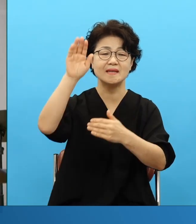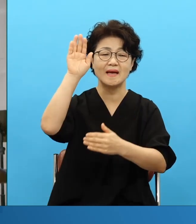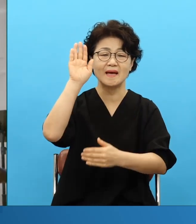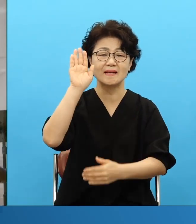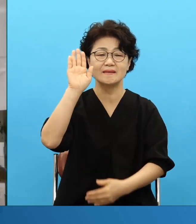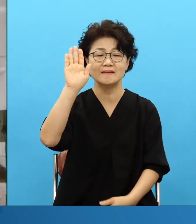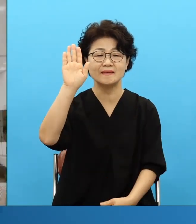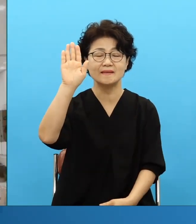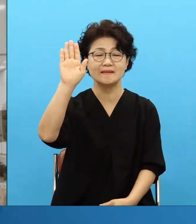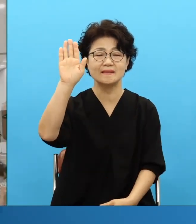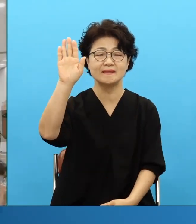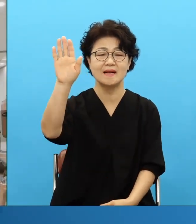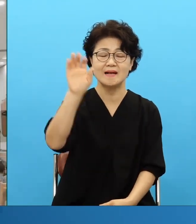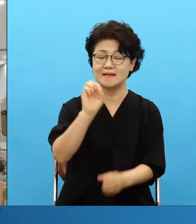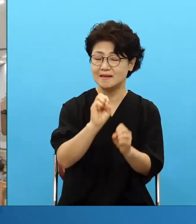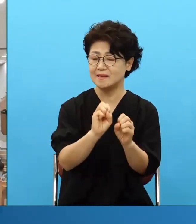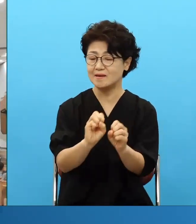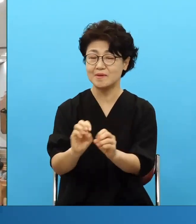미래를